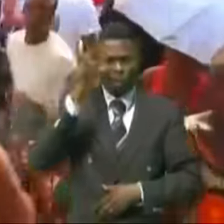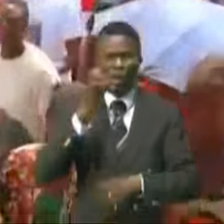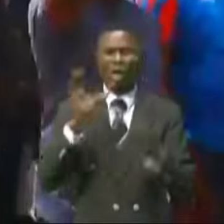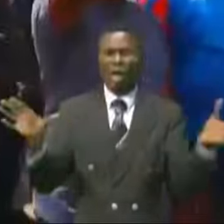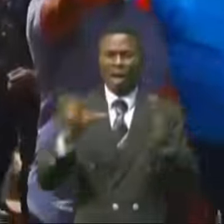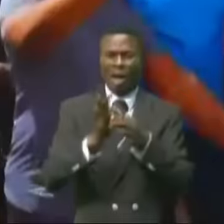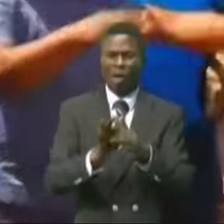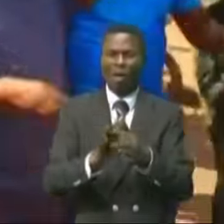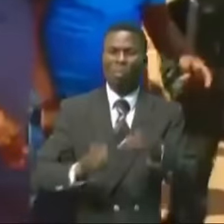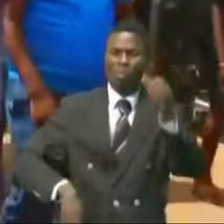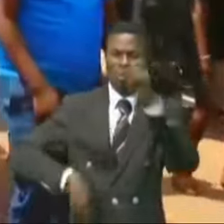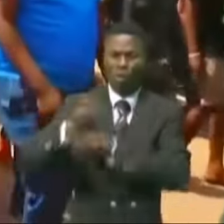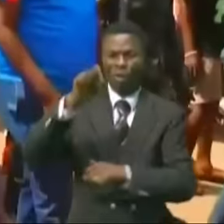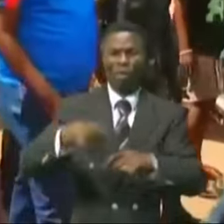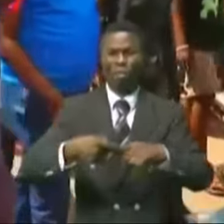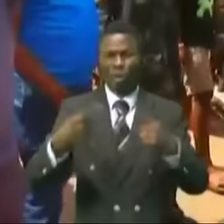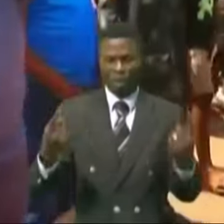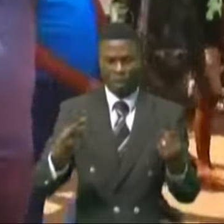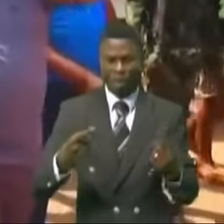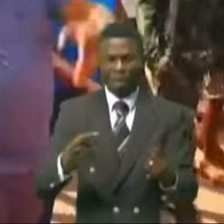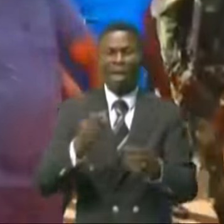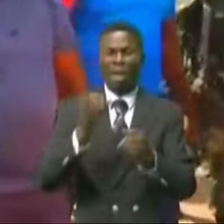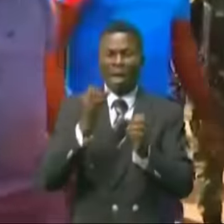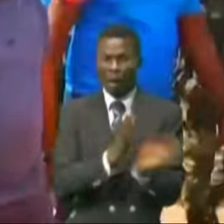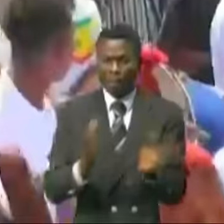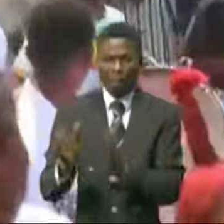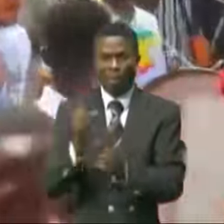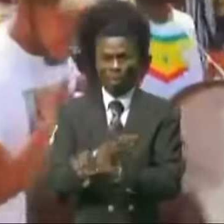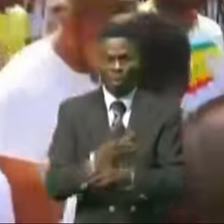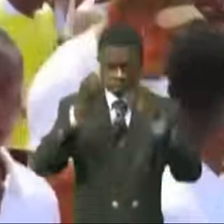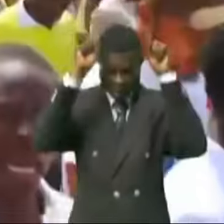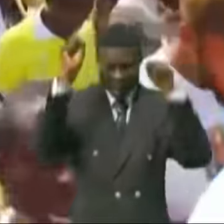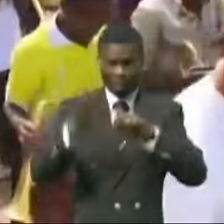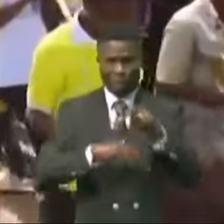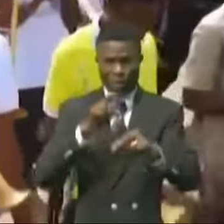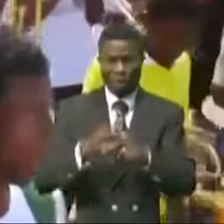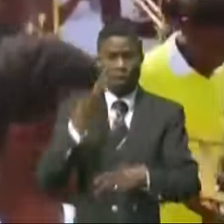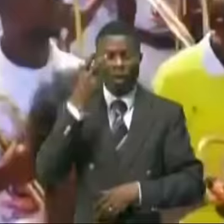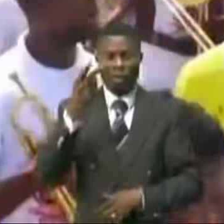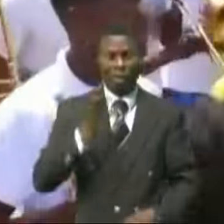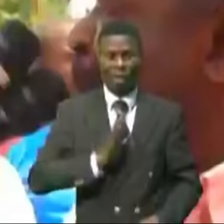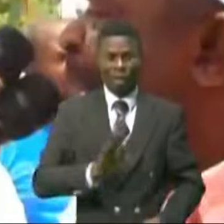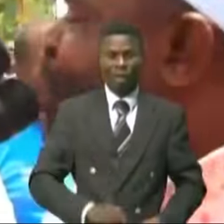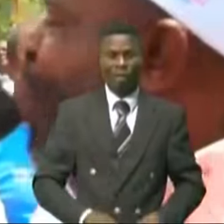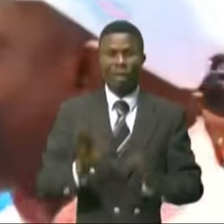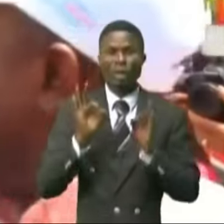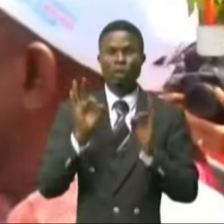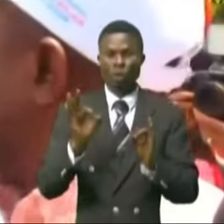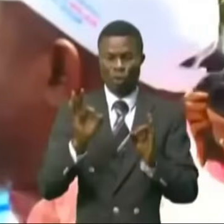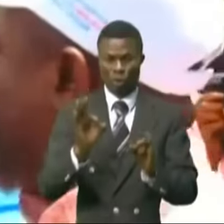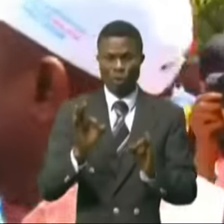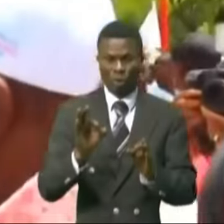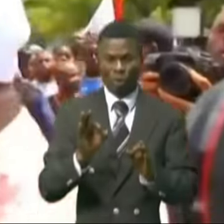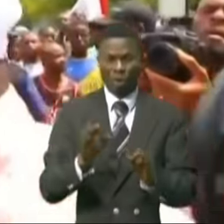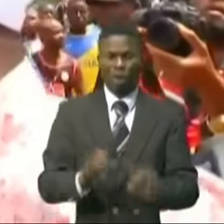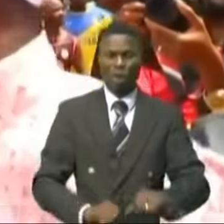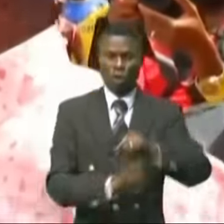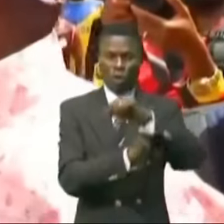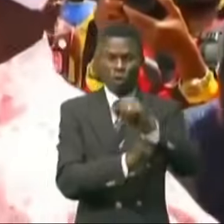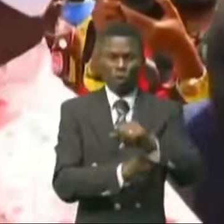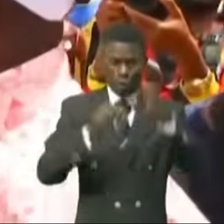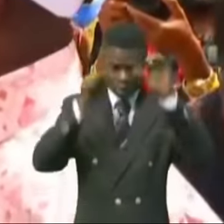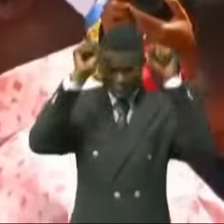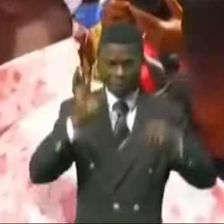à l'agresseur. Se tenir prêts, selon le président national de la vision Fachi Rénovée, c'est s'aligner derrière le chef de